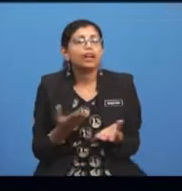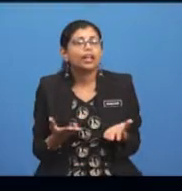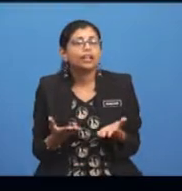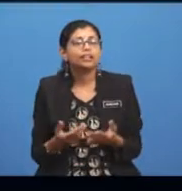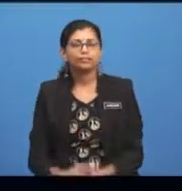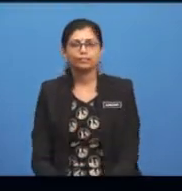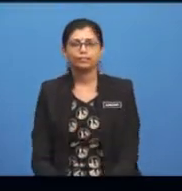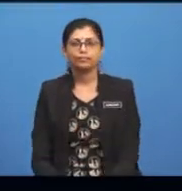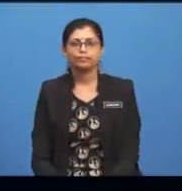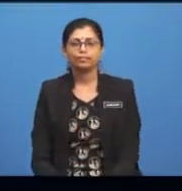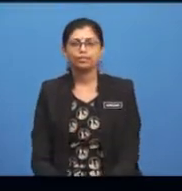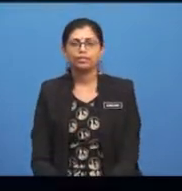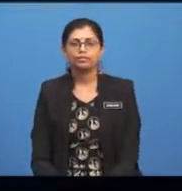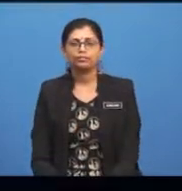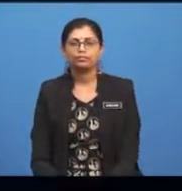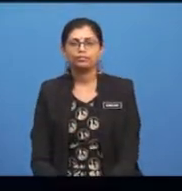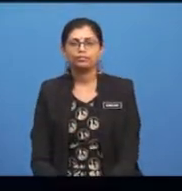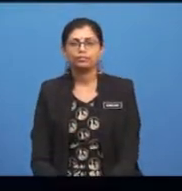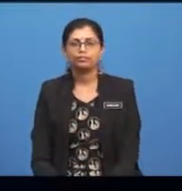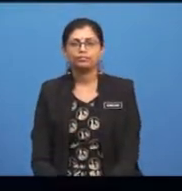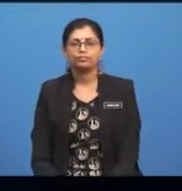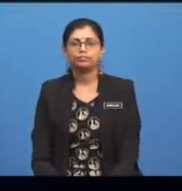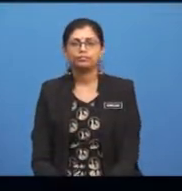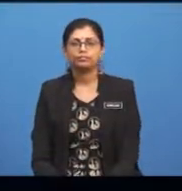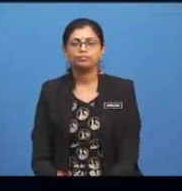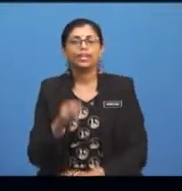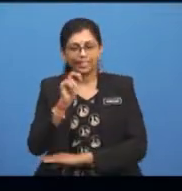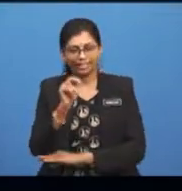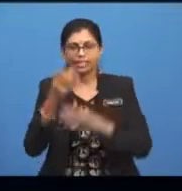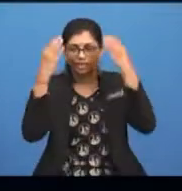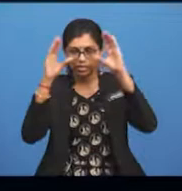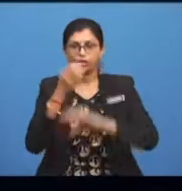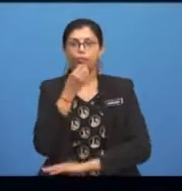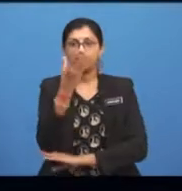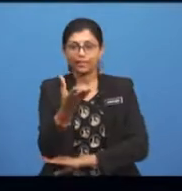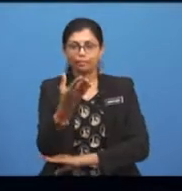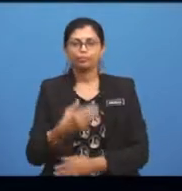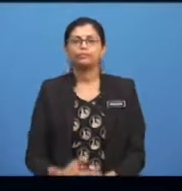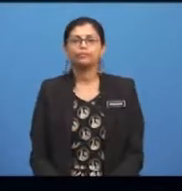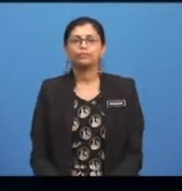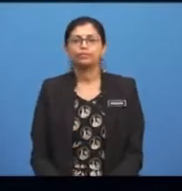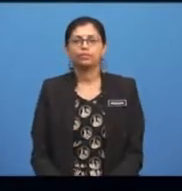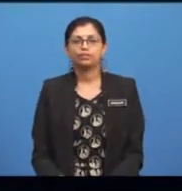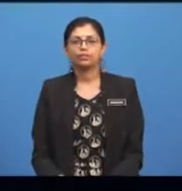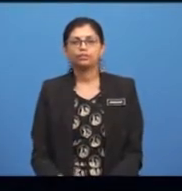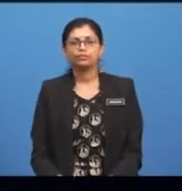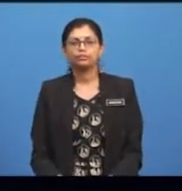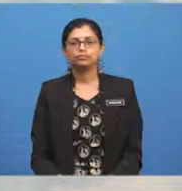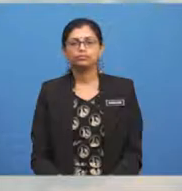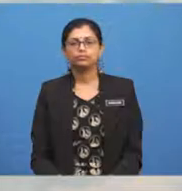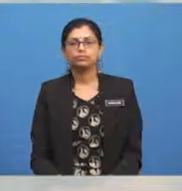dari satelit buatan manusia ini? Jangan risau, nanti kita akan bincangkan. Yang